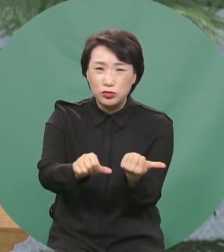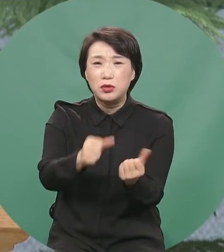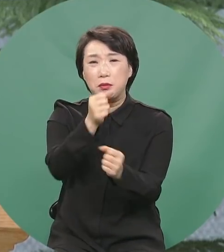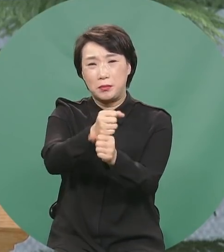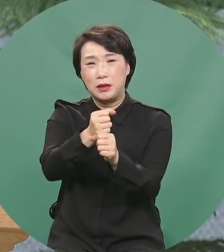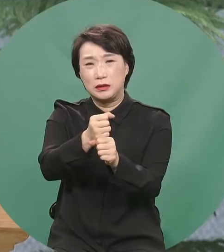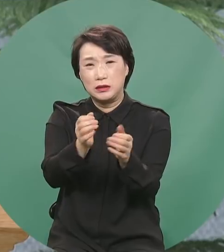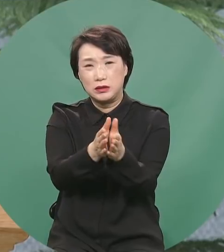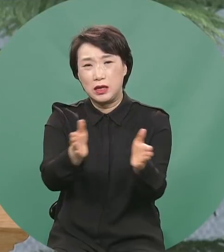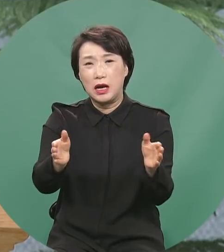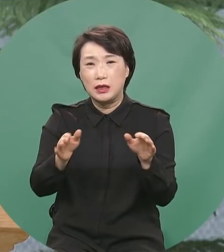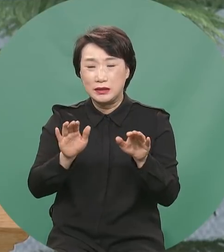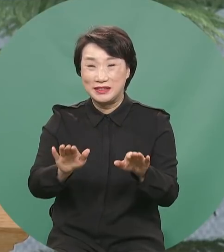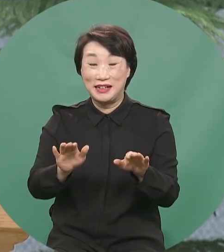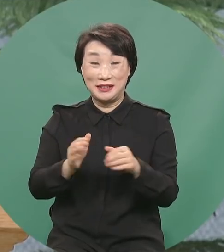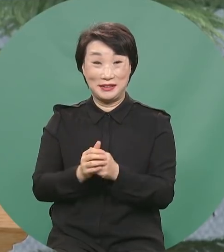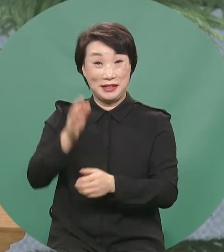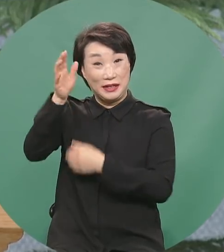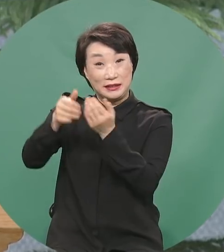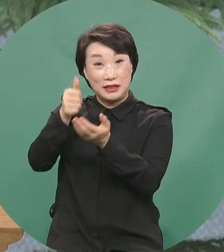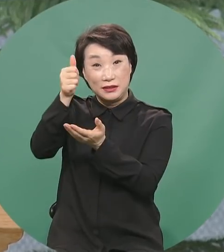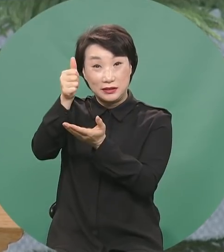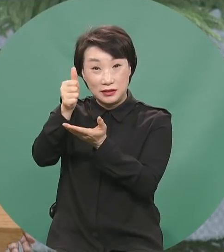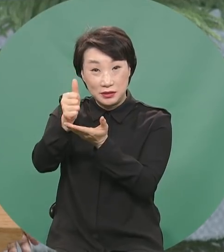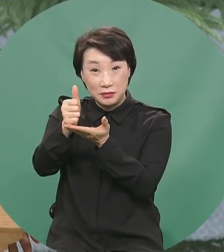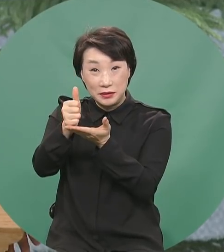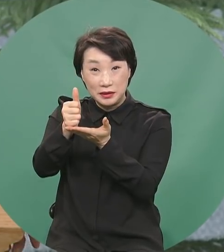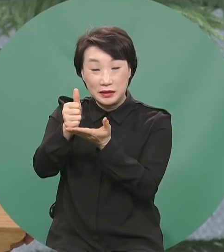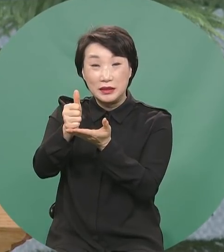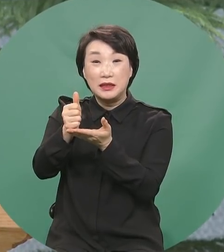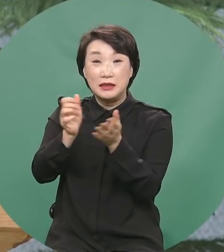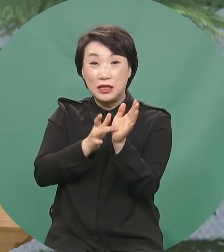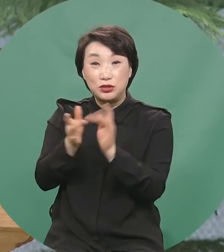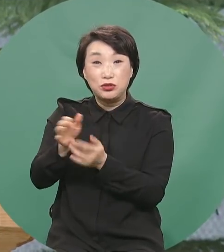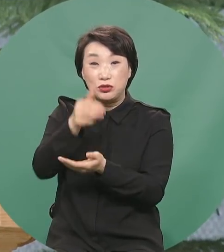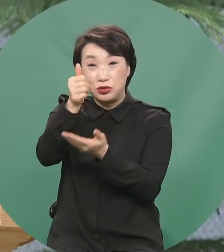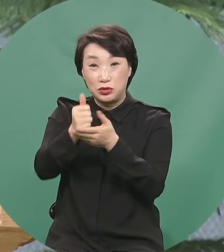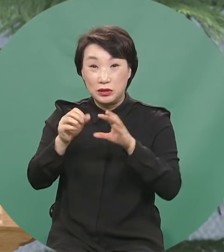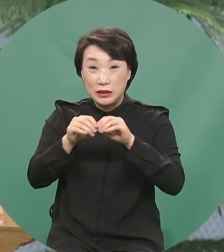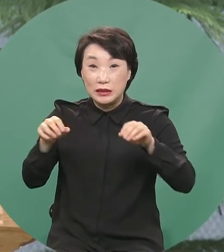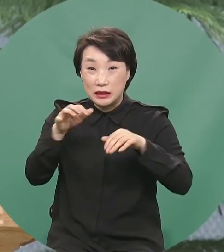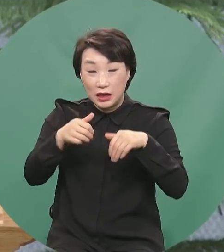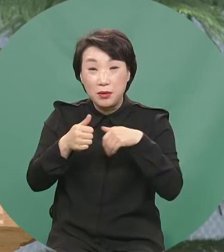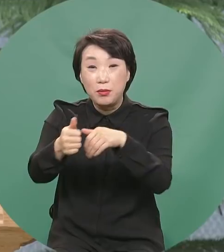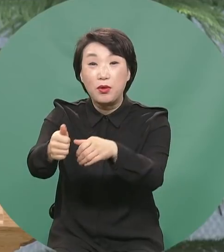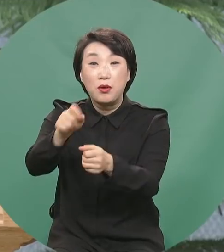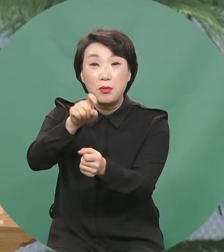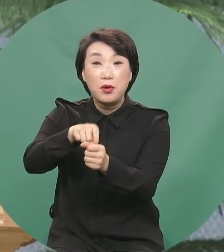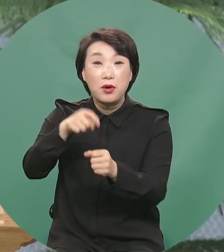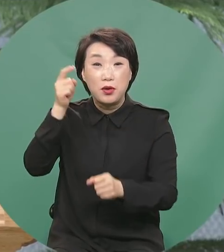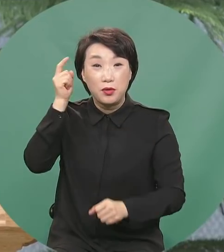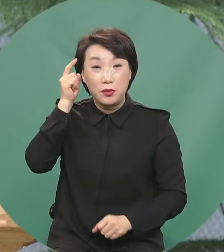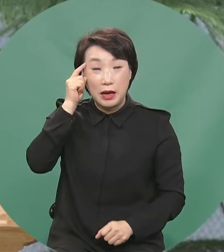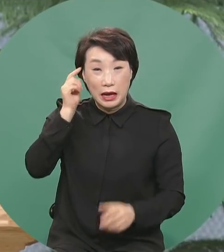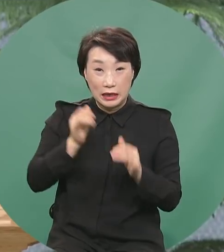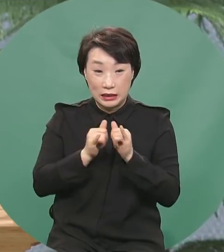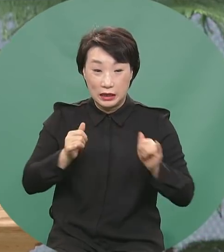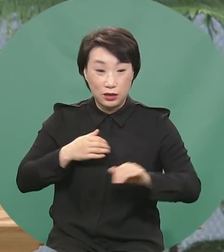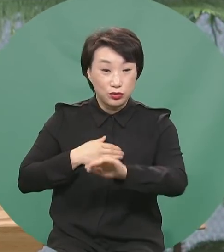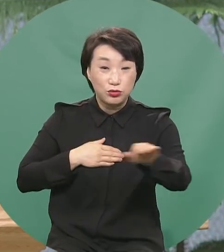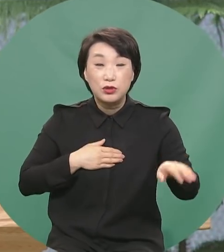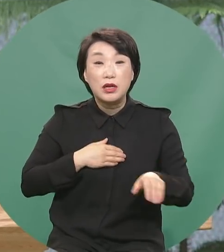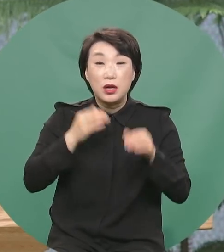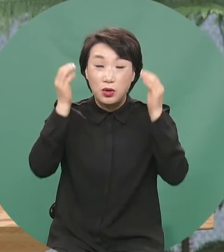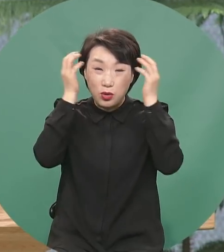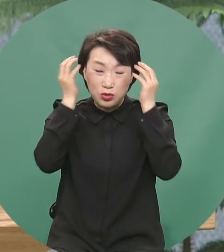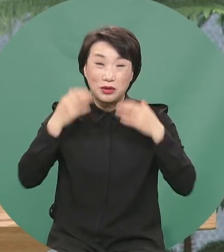때문에, 그래서 하나님께서 예수 그리스도를 이 땅에 보내신 것은 인간의